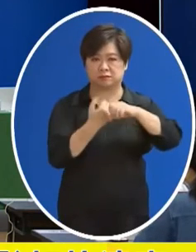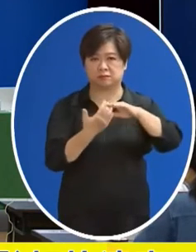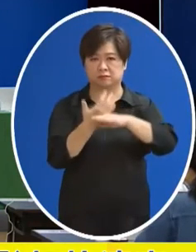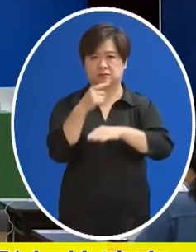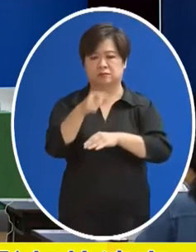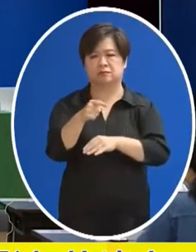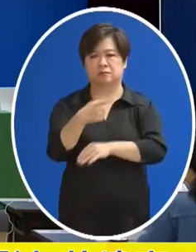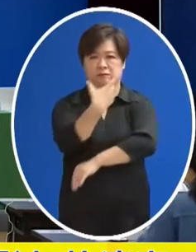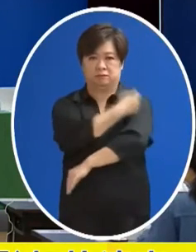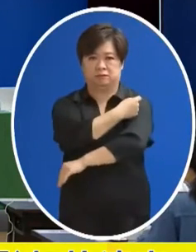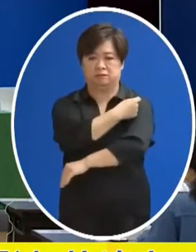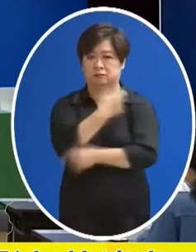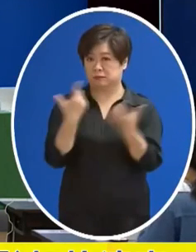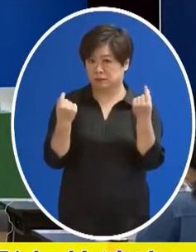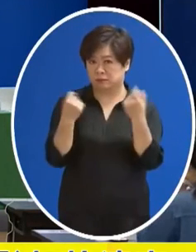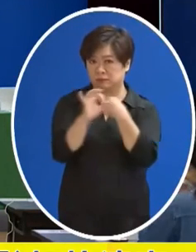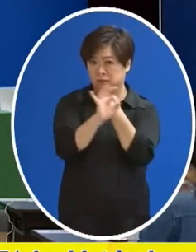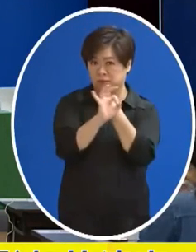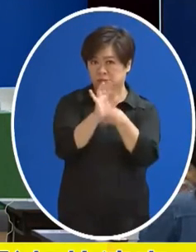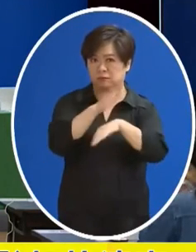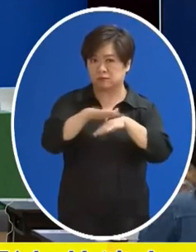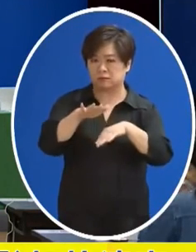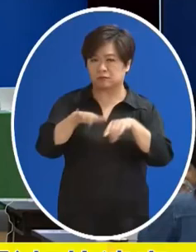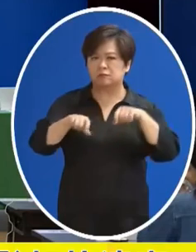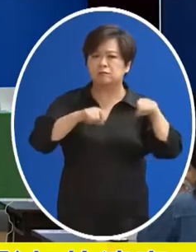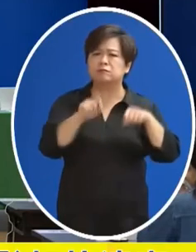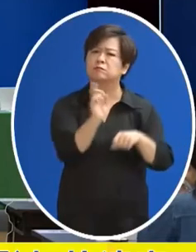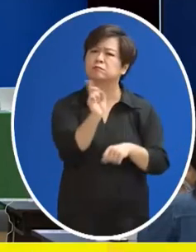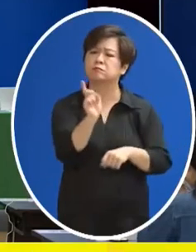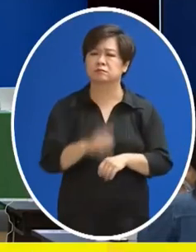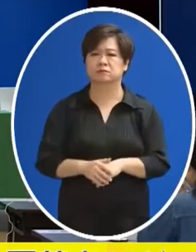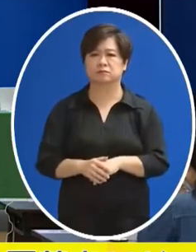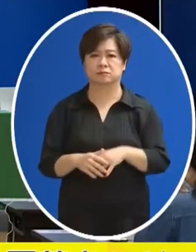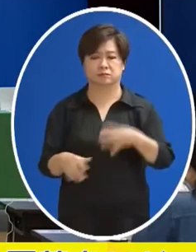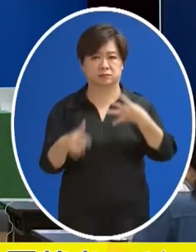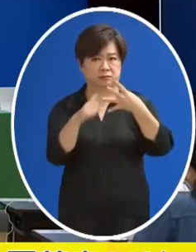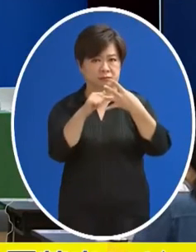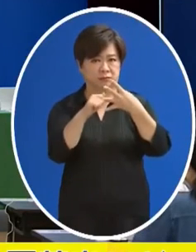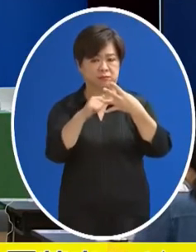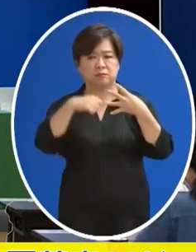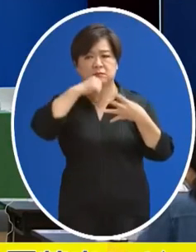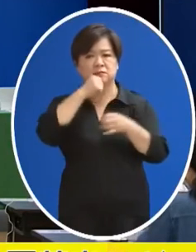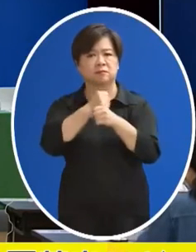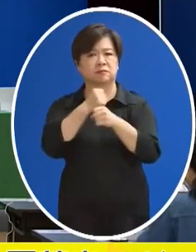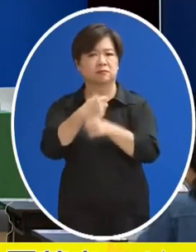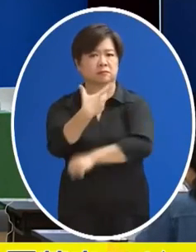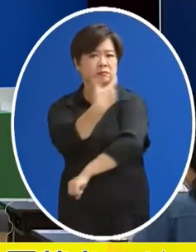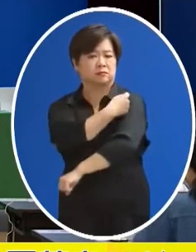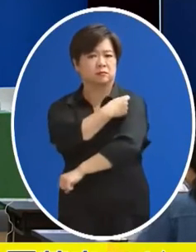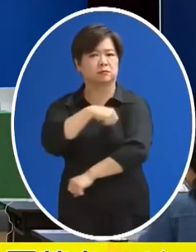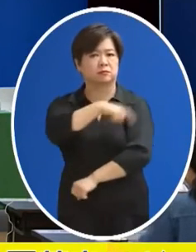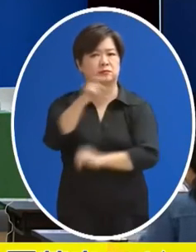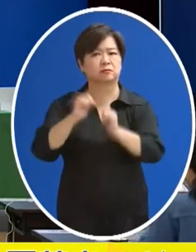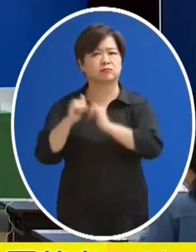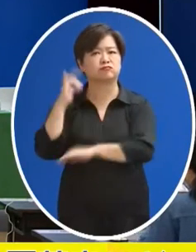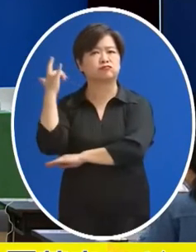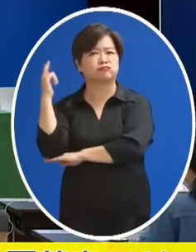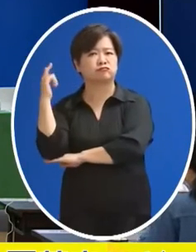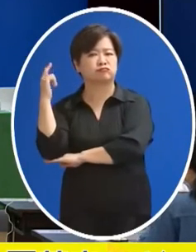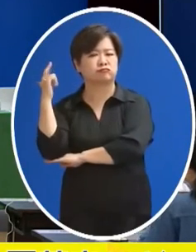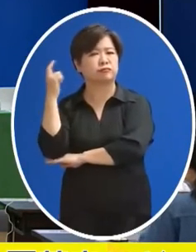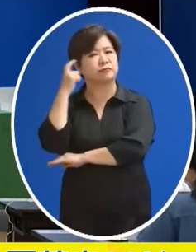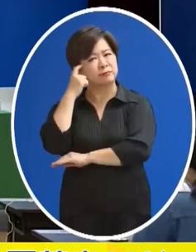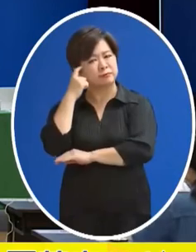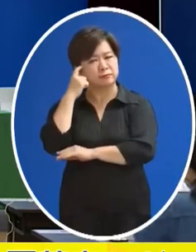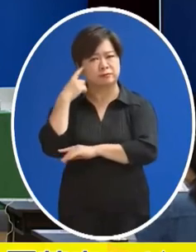试验？那是不是有相关的计划？那第三个部分是国产疫苗，其实现在有不少的民众在期待哦，甚至